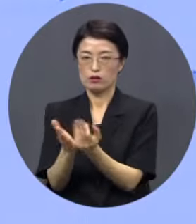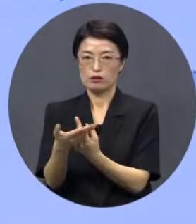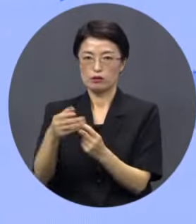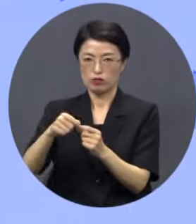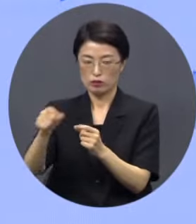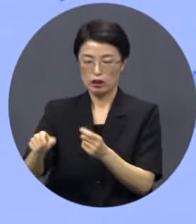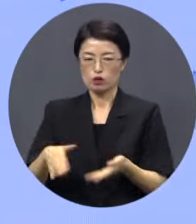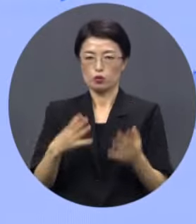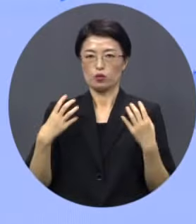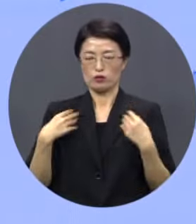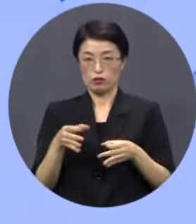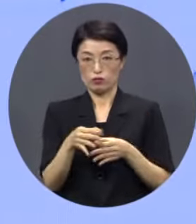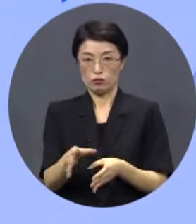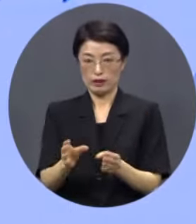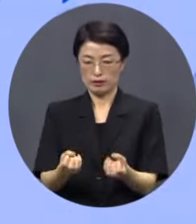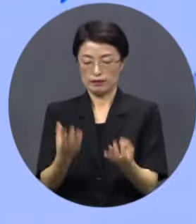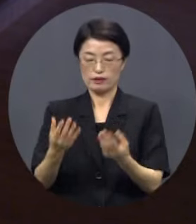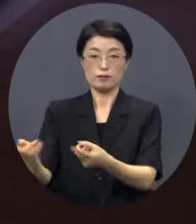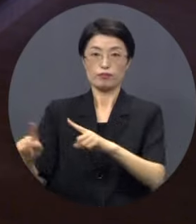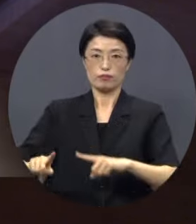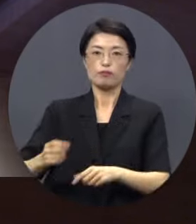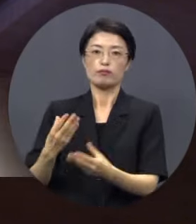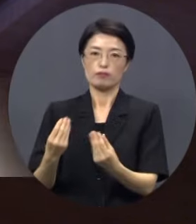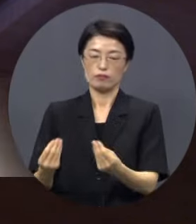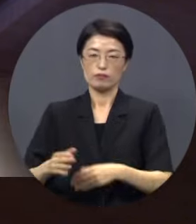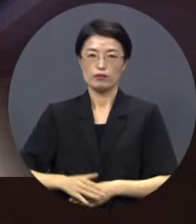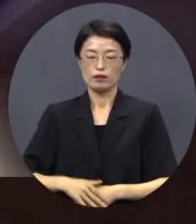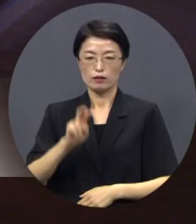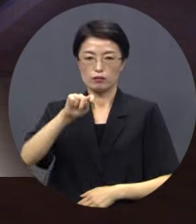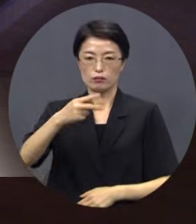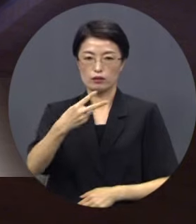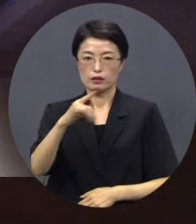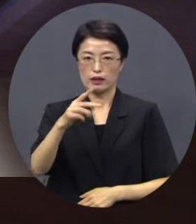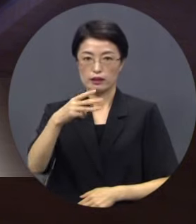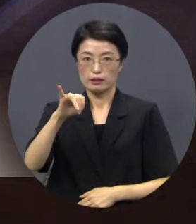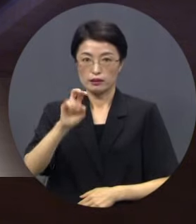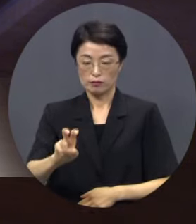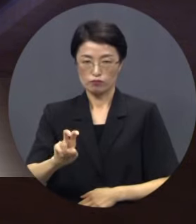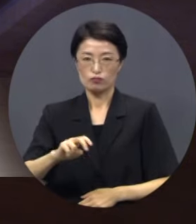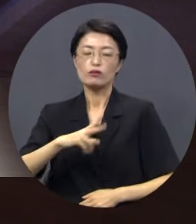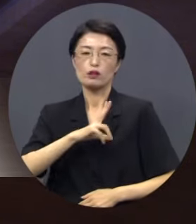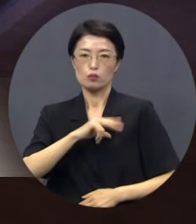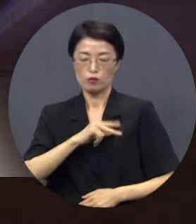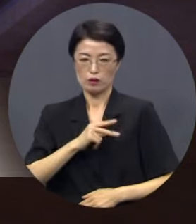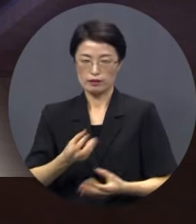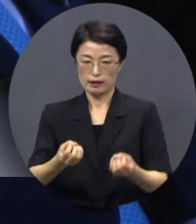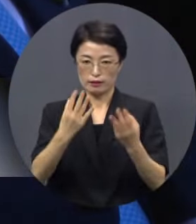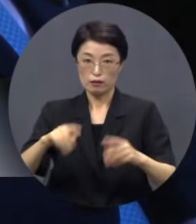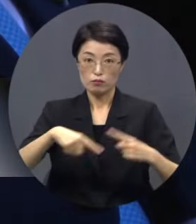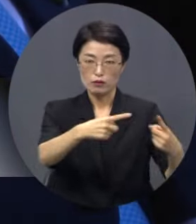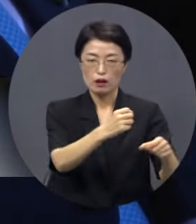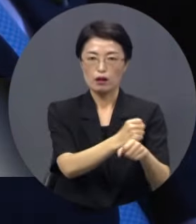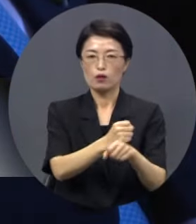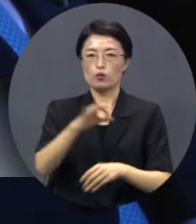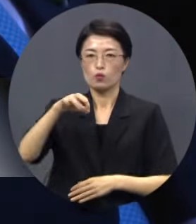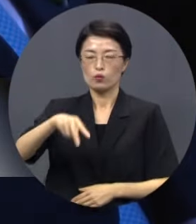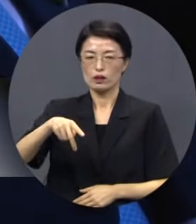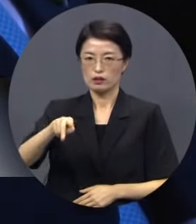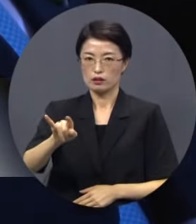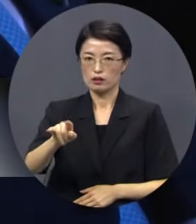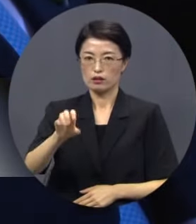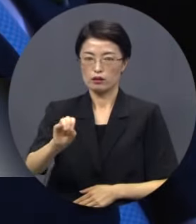겁니다. 문대림 더불어민주당 국회의원은 경축식에 참석한 가운데 위성권 더불어민주당